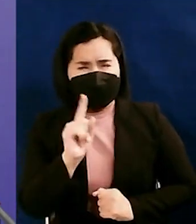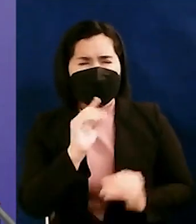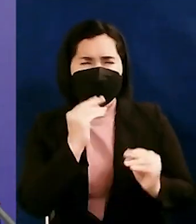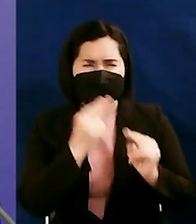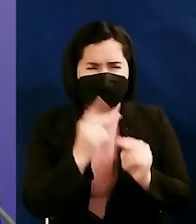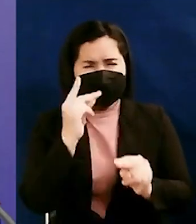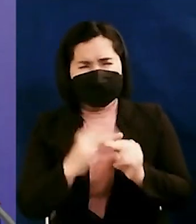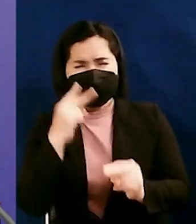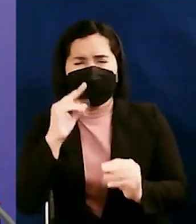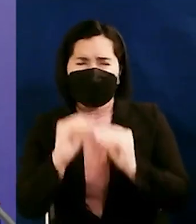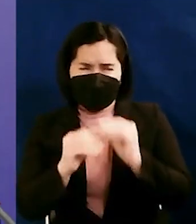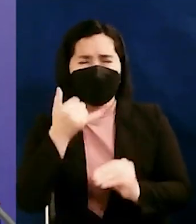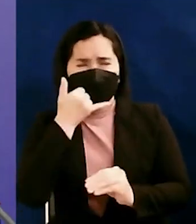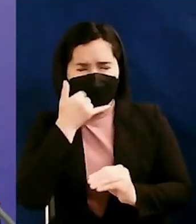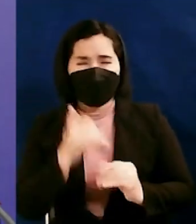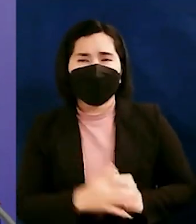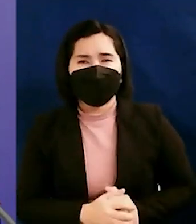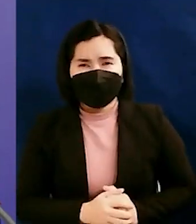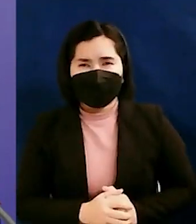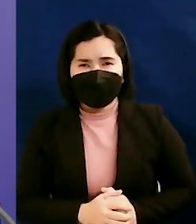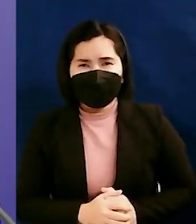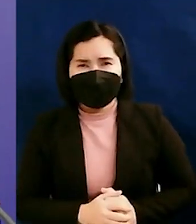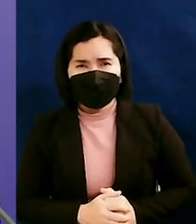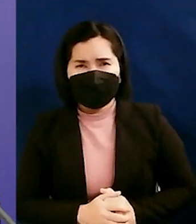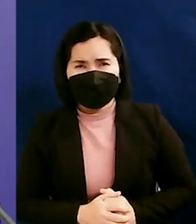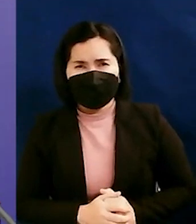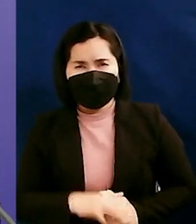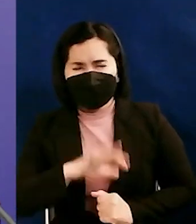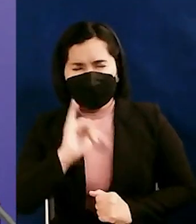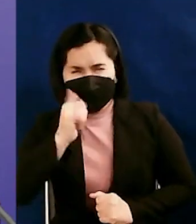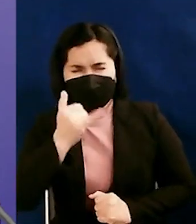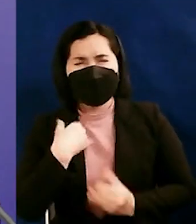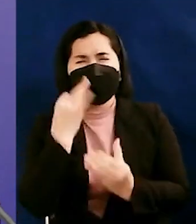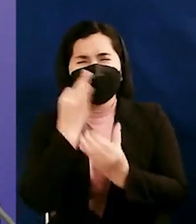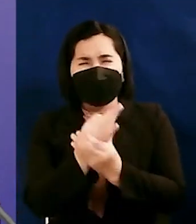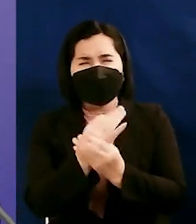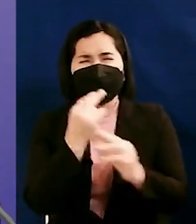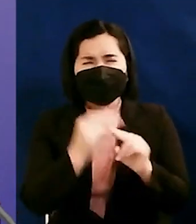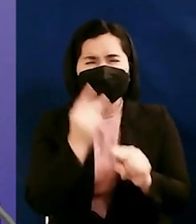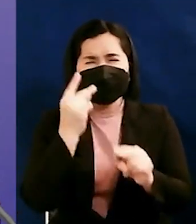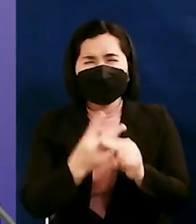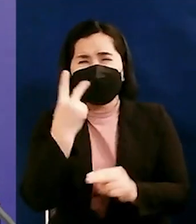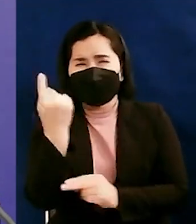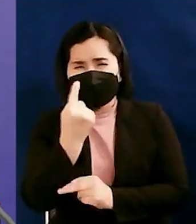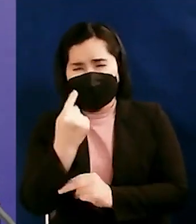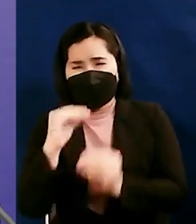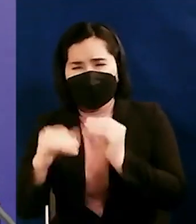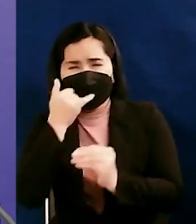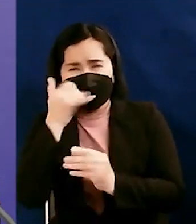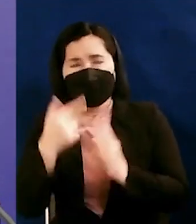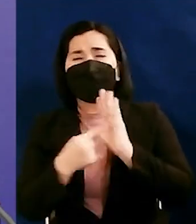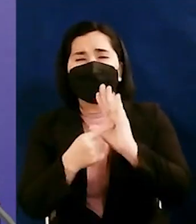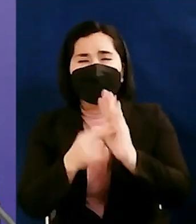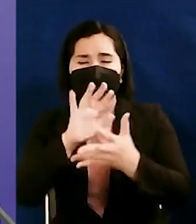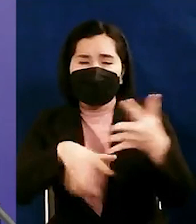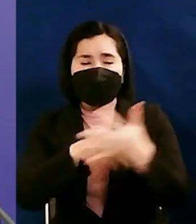อร์โทรศัพท์เสียส่วนใหญ่นะครับบางไฟล์ก็ไม่มีเบอร์โทรศัพท์มีแต่ชื่อนามสกุลเช่นเรื่องของการนัดคนไข้นะครับอย่าง